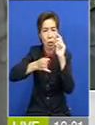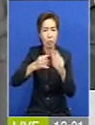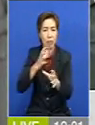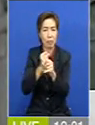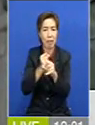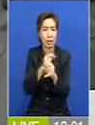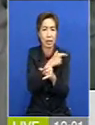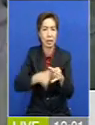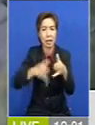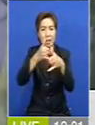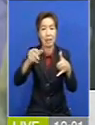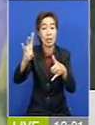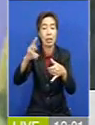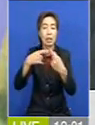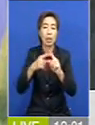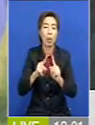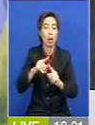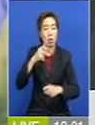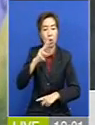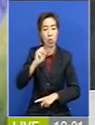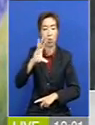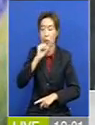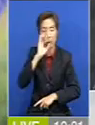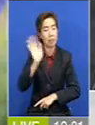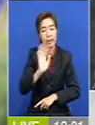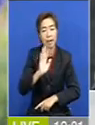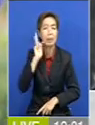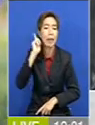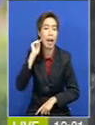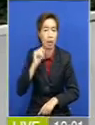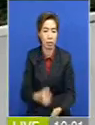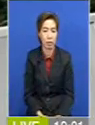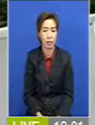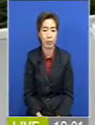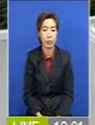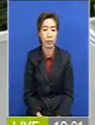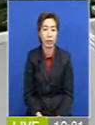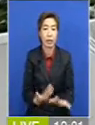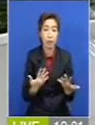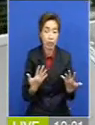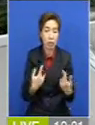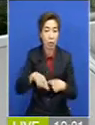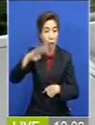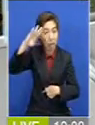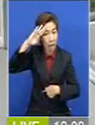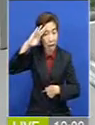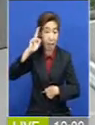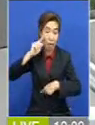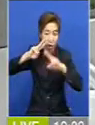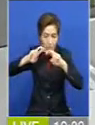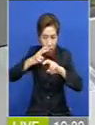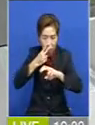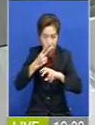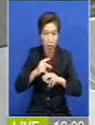ท้ายข่าวนี้คสช.ก็ออกมาปฏิเสธว่าเป็นเพียงแค่ข่าวลือค่ะแต่บรรดาสื่อสายทหารเขาวิเคราะห์กันนะคะว่าการ